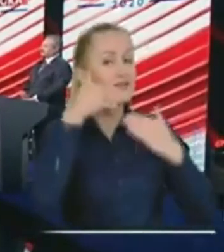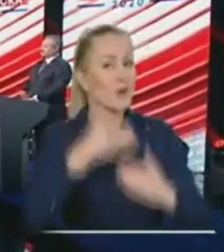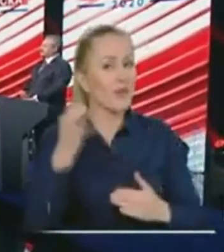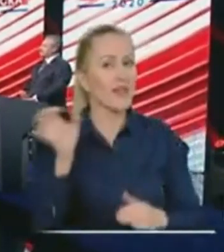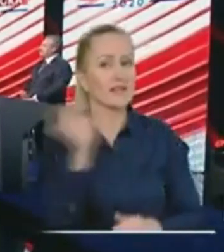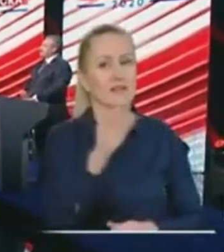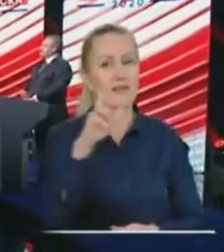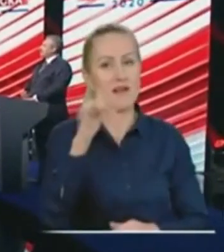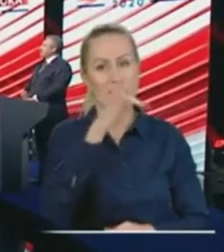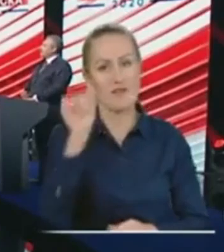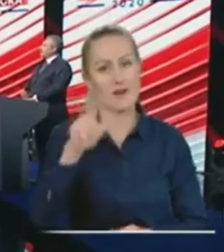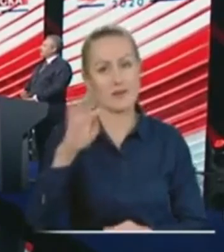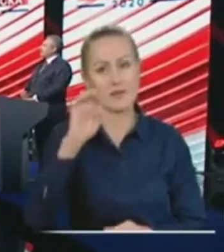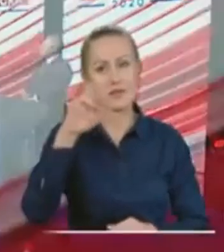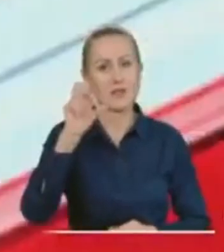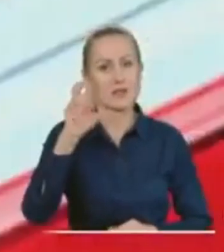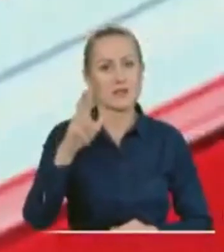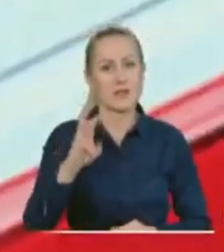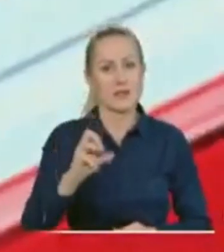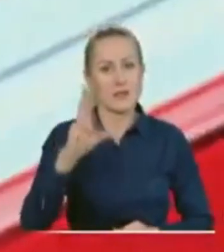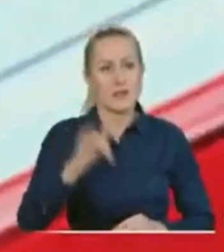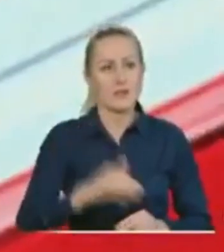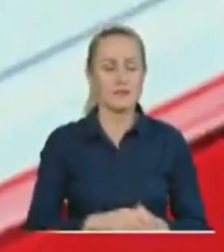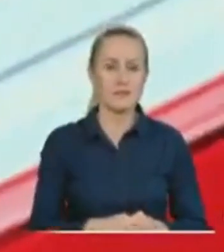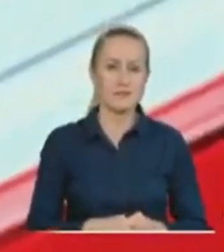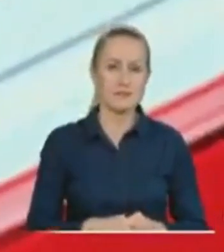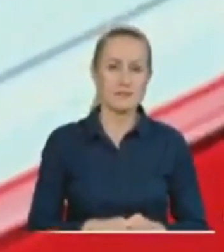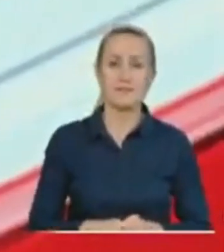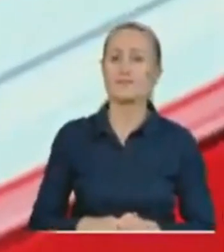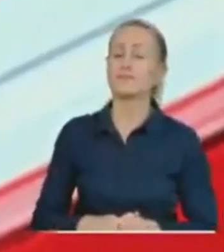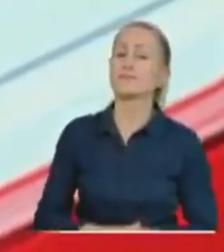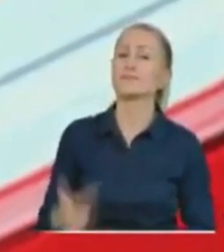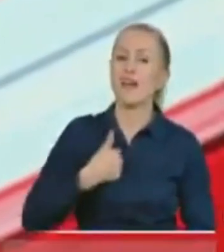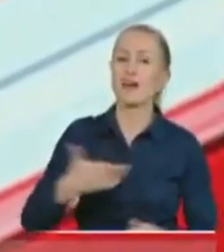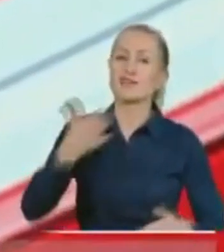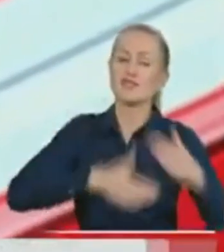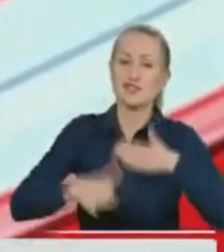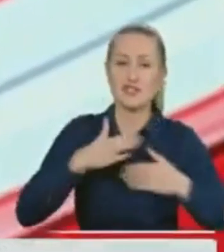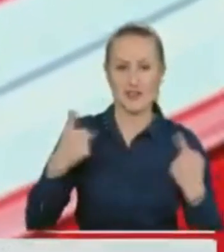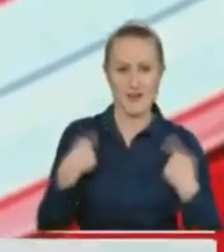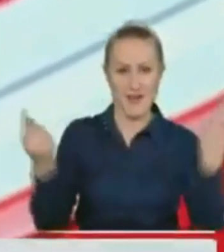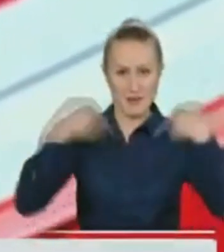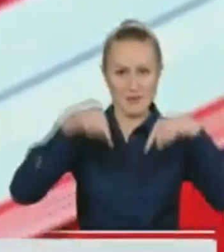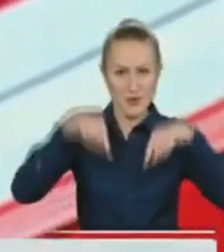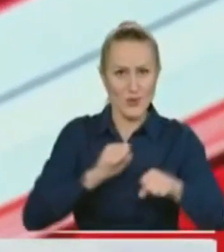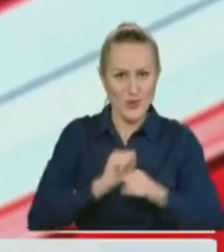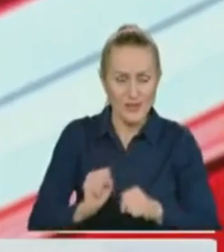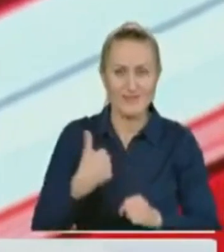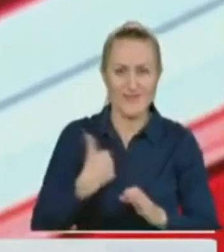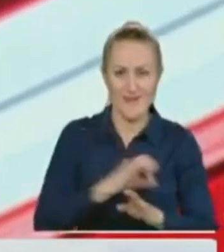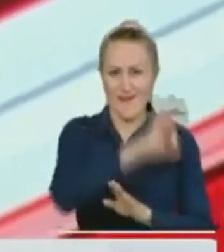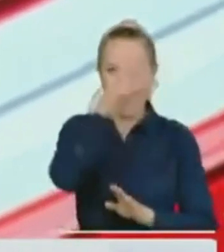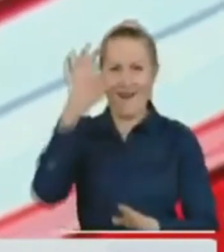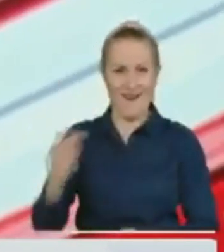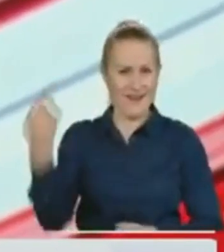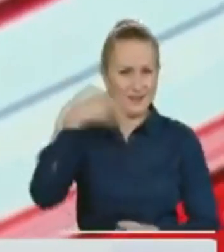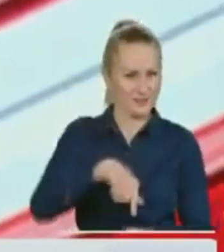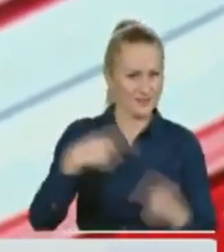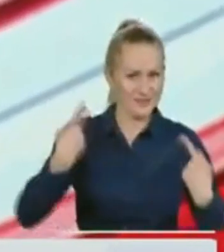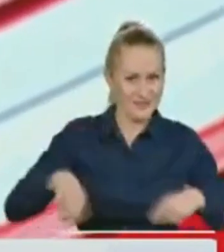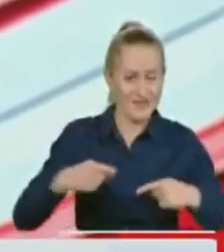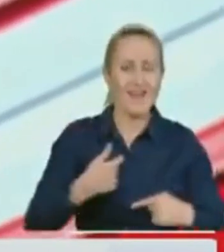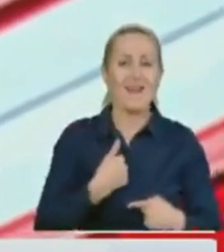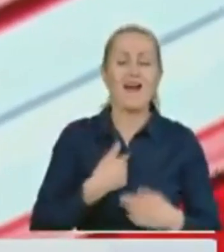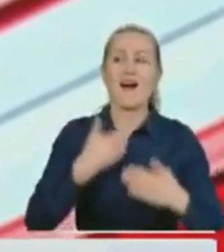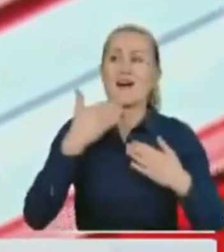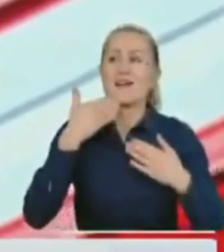Зараз відповідає на це питання Рафал Шасковський. По-перше, я дуже радий, що я тут є. Мене давно тут не було. Є шанс,